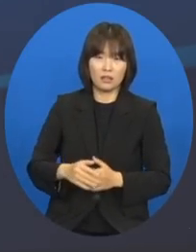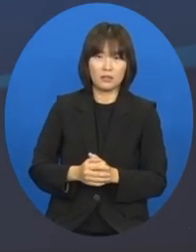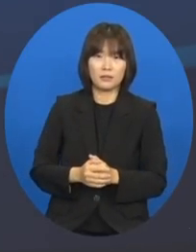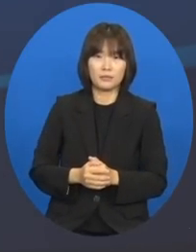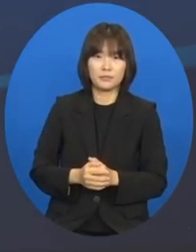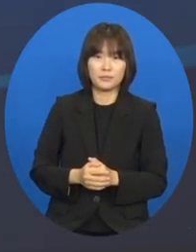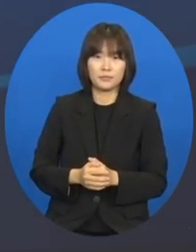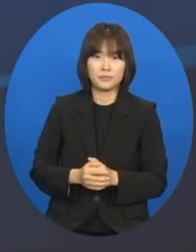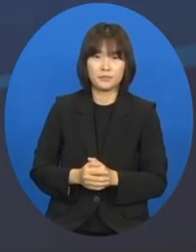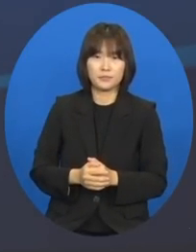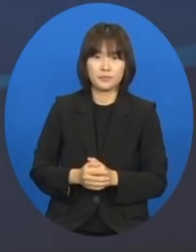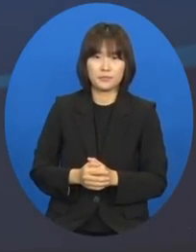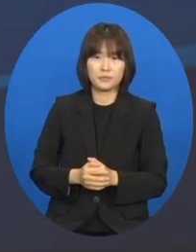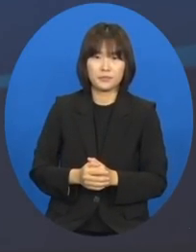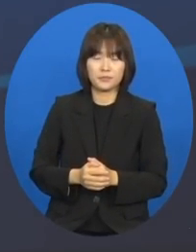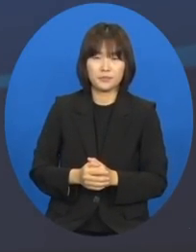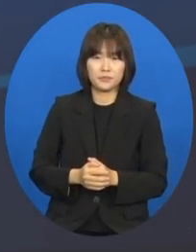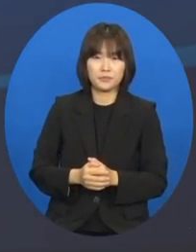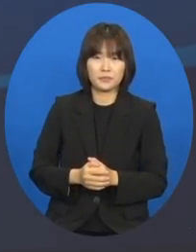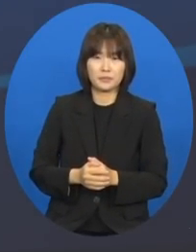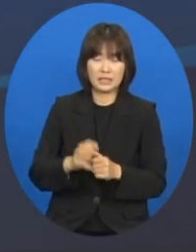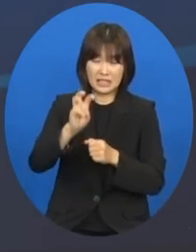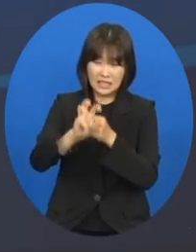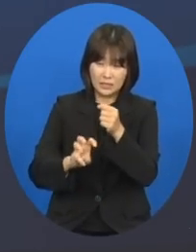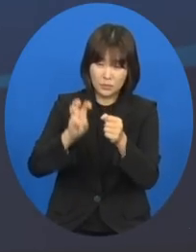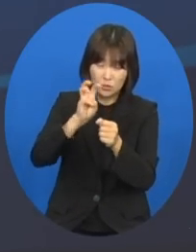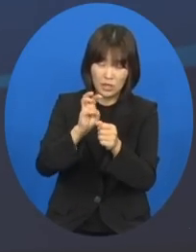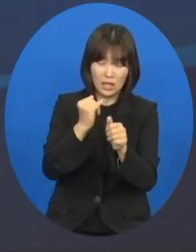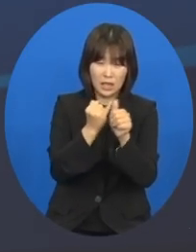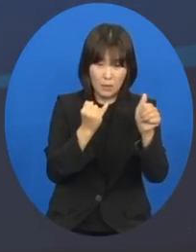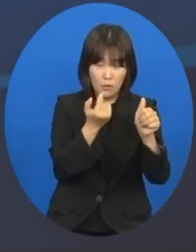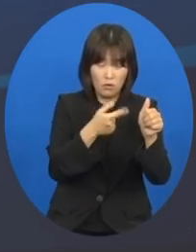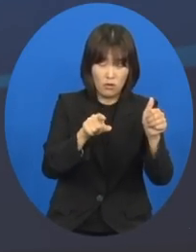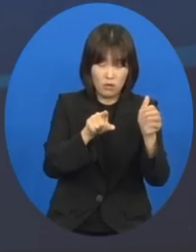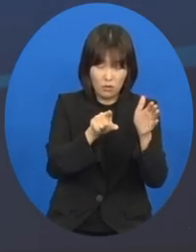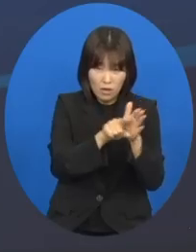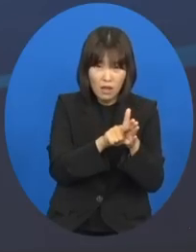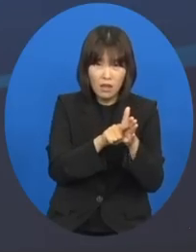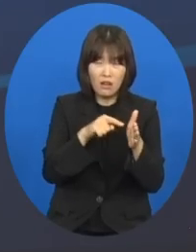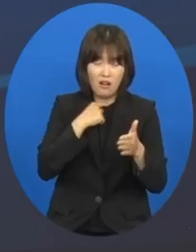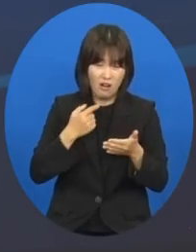30년을 그 남편을 그 남자를 위해서 헌신한 아내에게 이혼하자